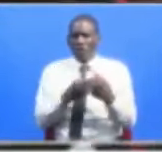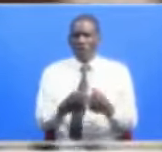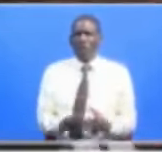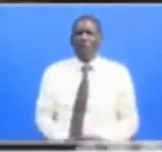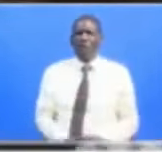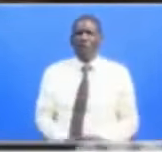48